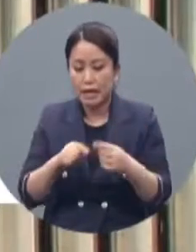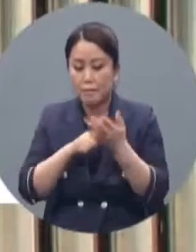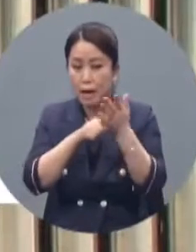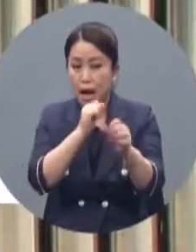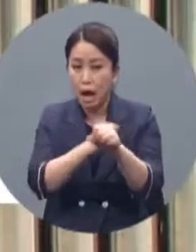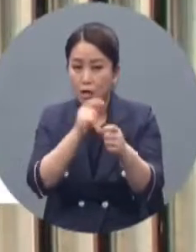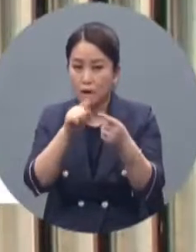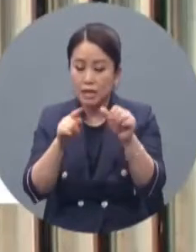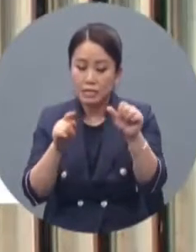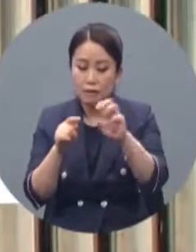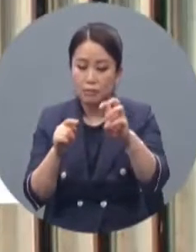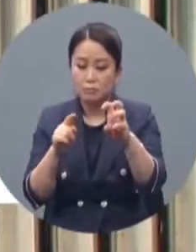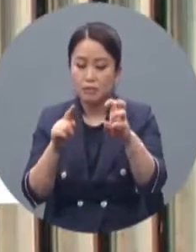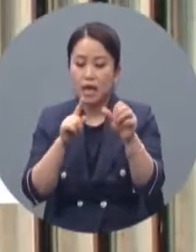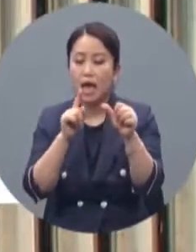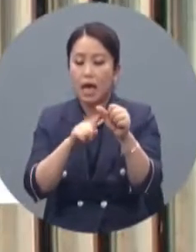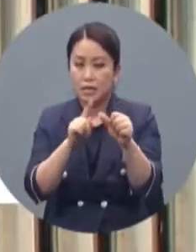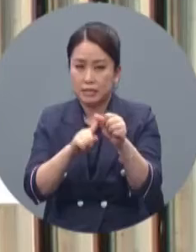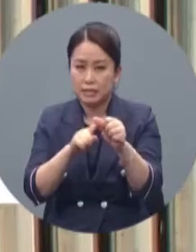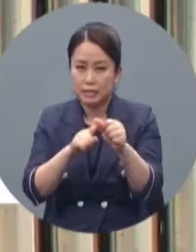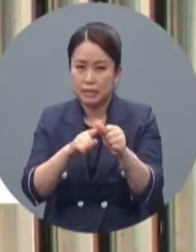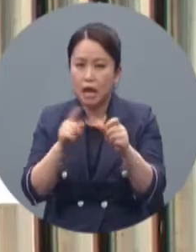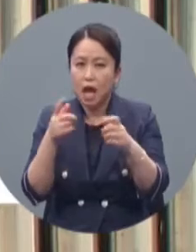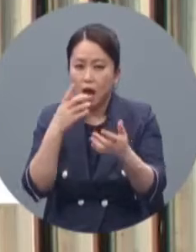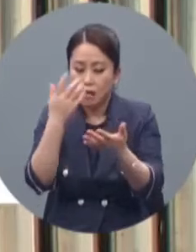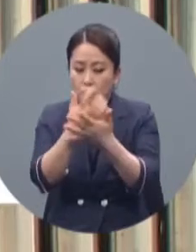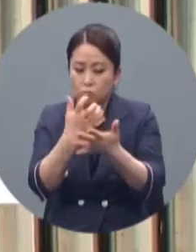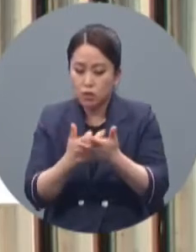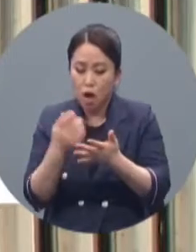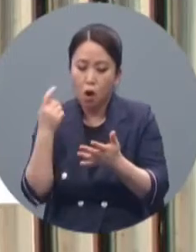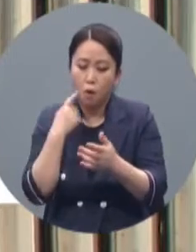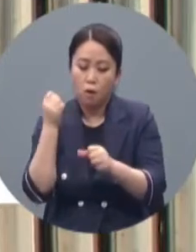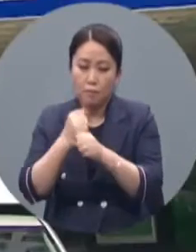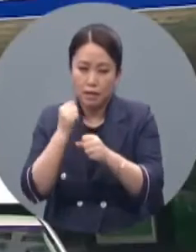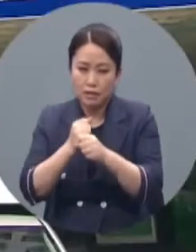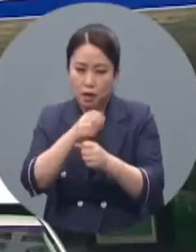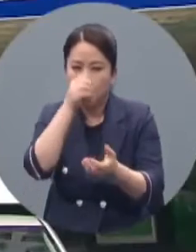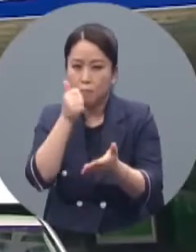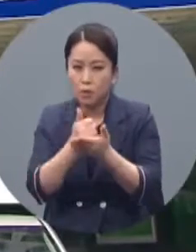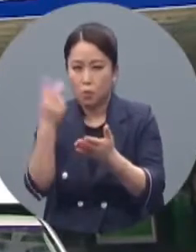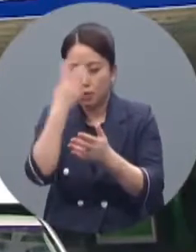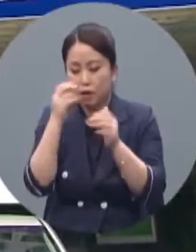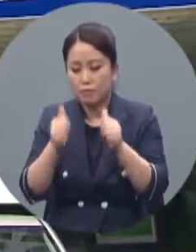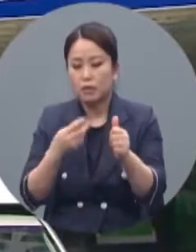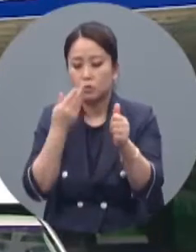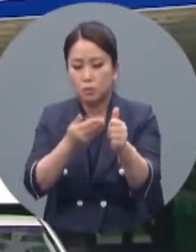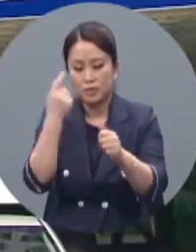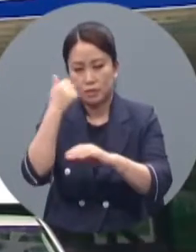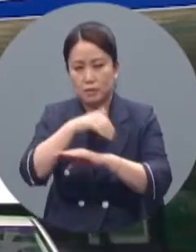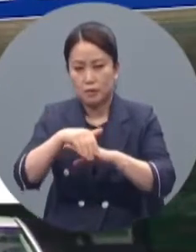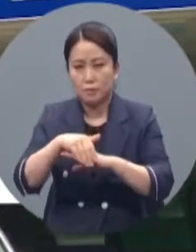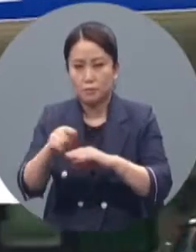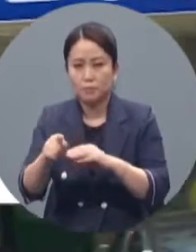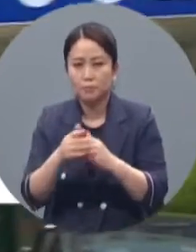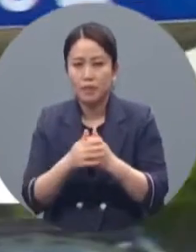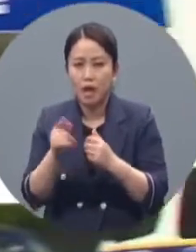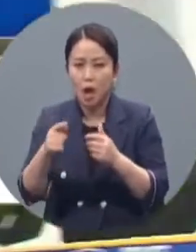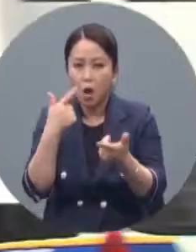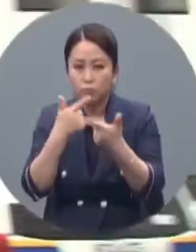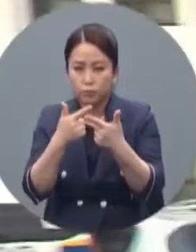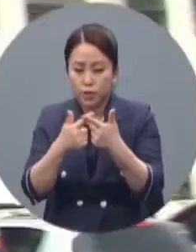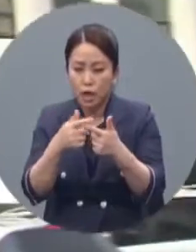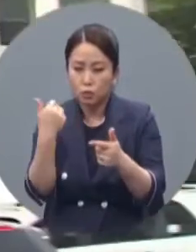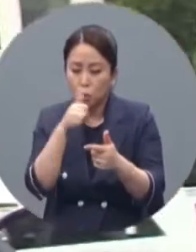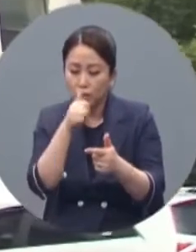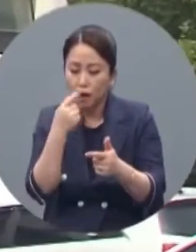검찰에 송치할 예정입니다 a 씨는 지난해 3월 부산 외대 통번역 대학원에 지원하면서 외국 유명